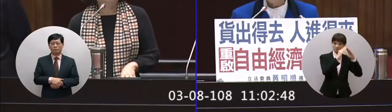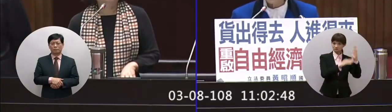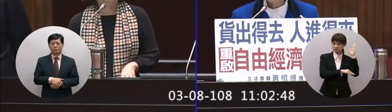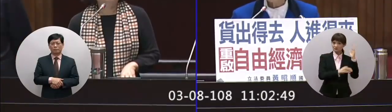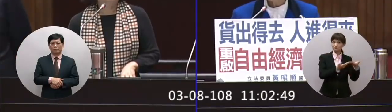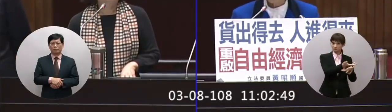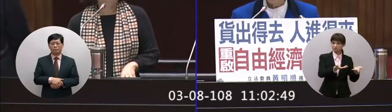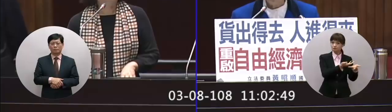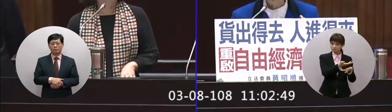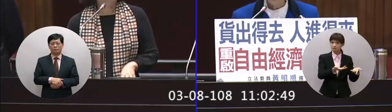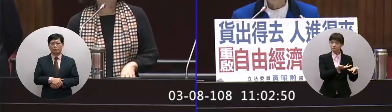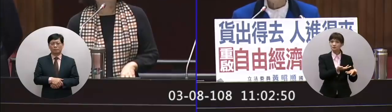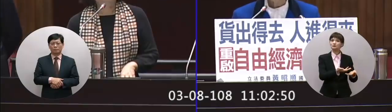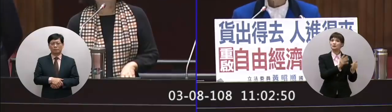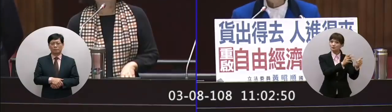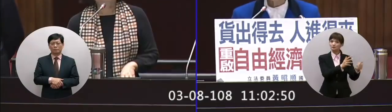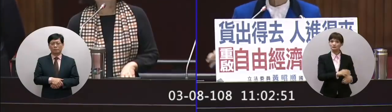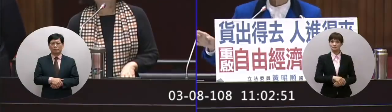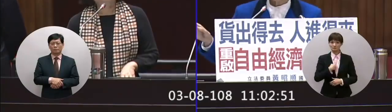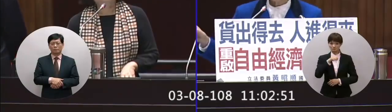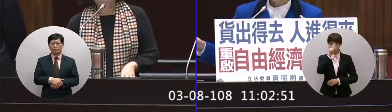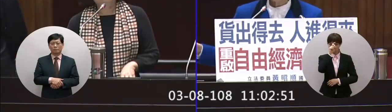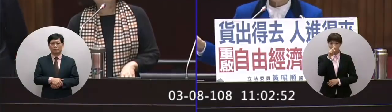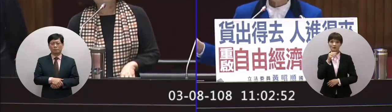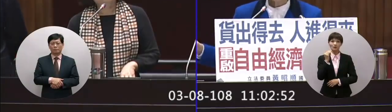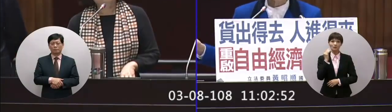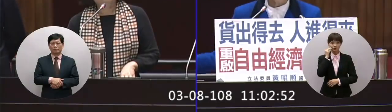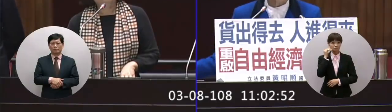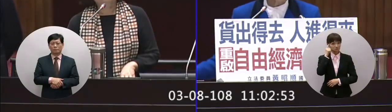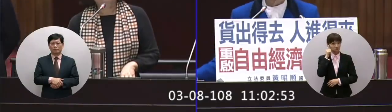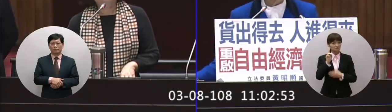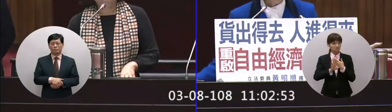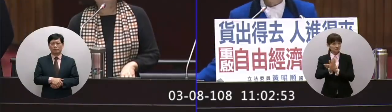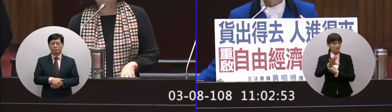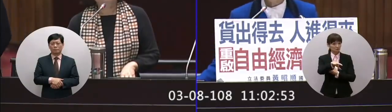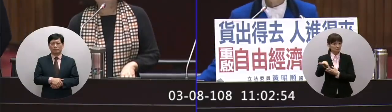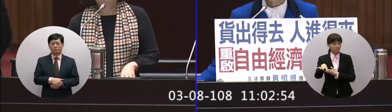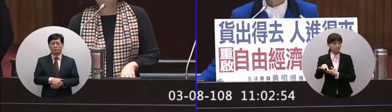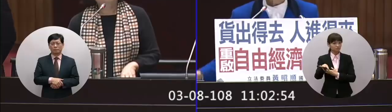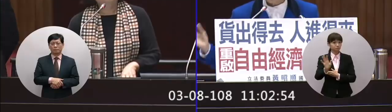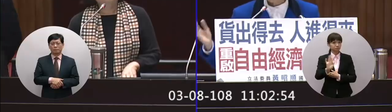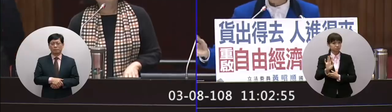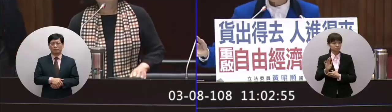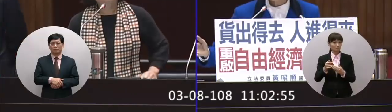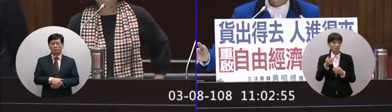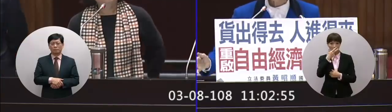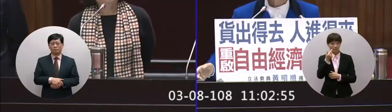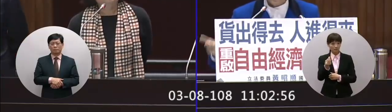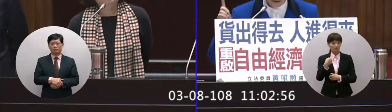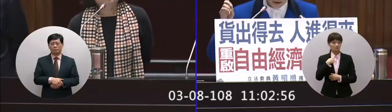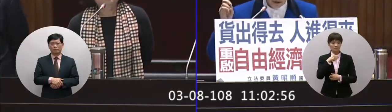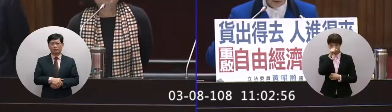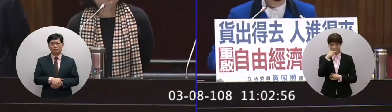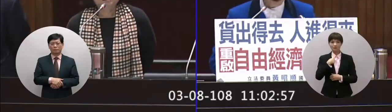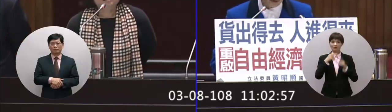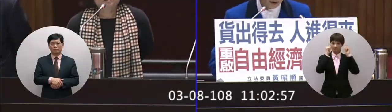调。我们希望很快速的，如果你们认为其他的地区不方便，我们高雄愿意，我们诉诸人民，